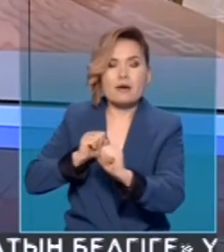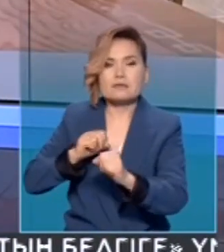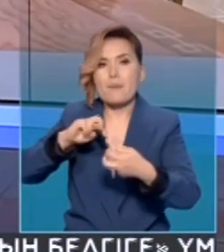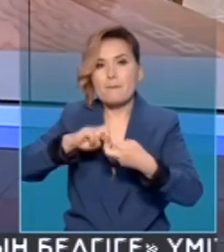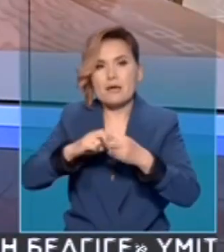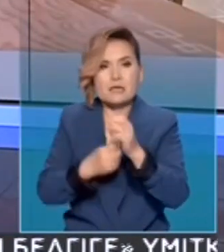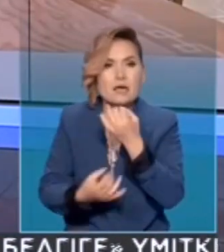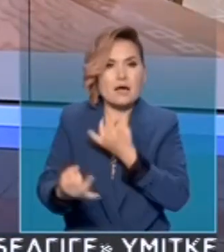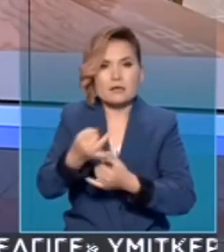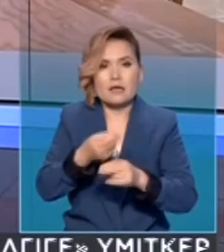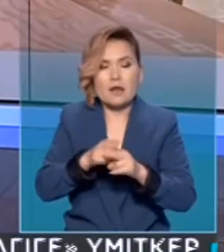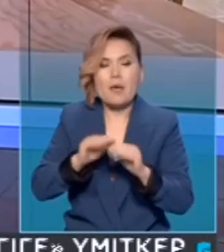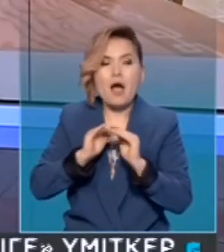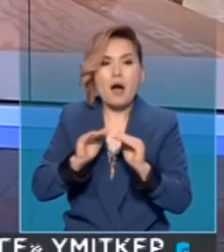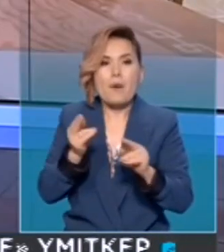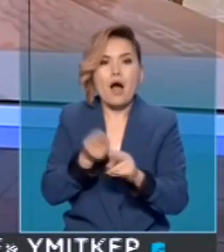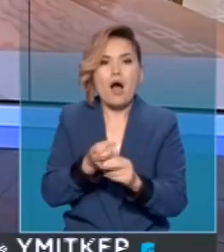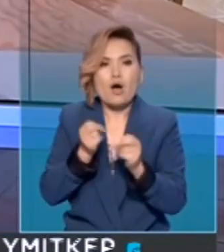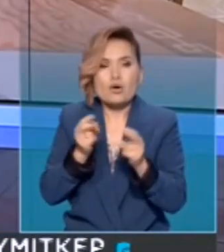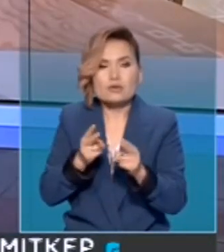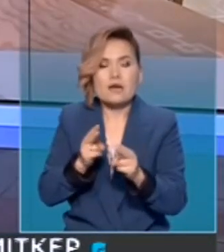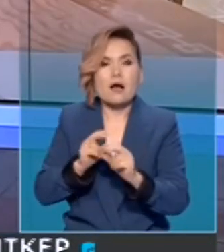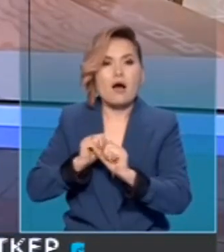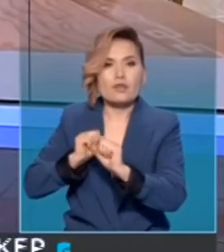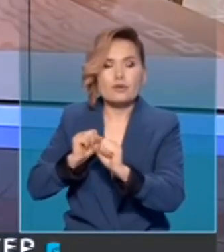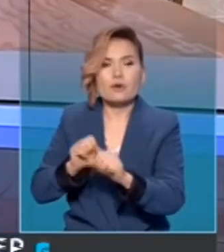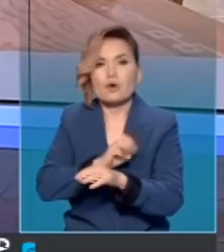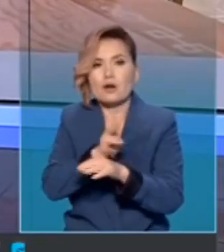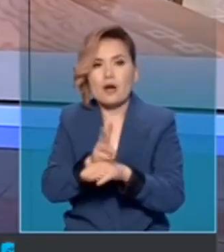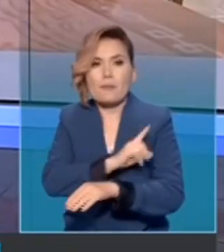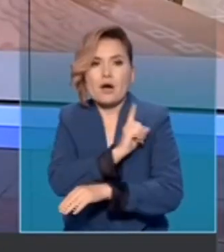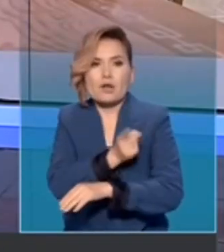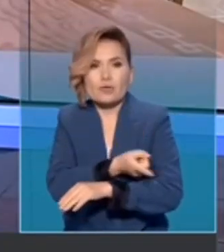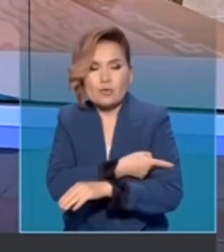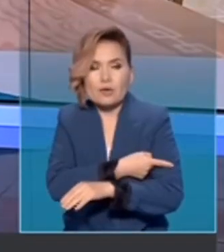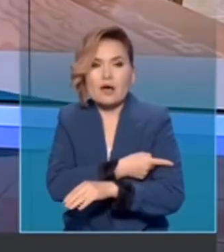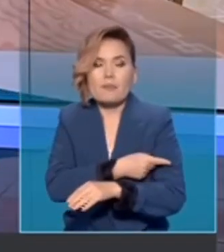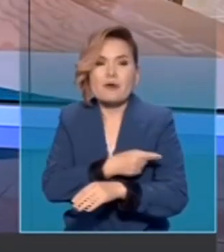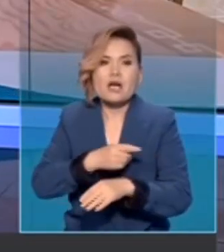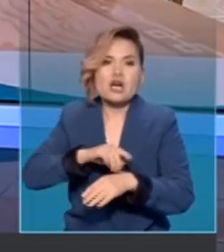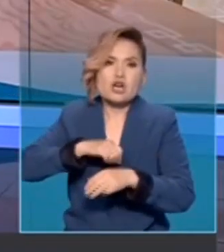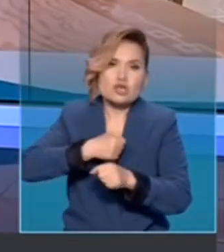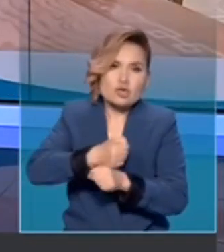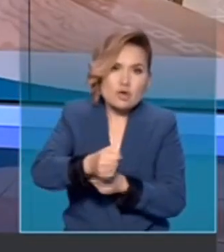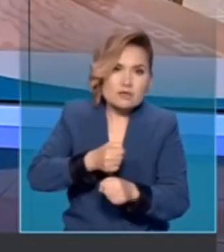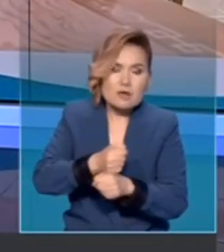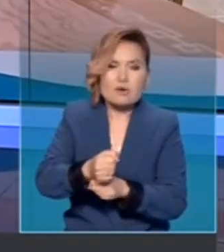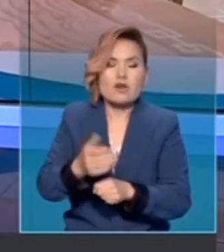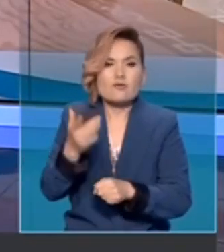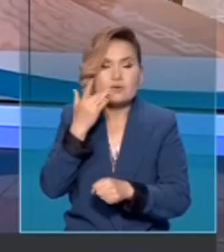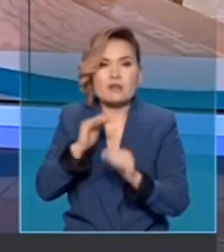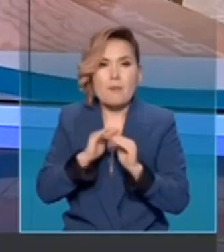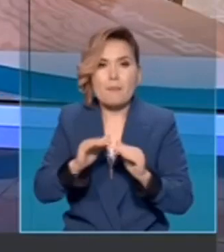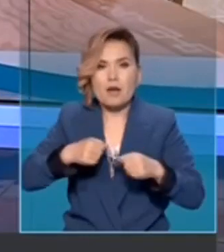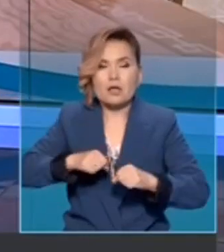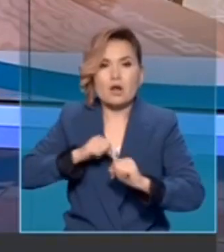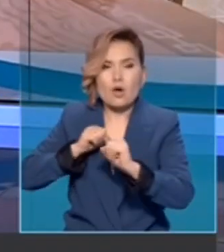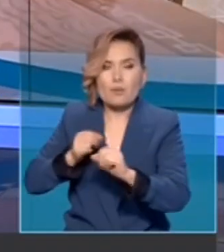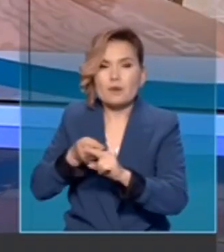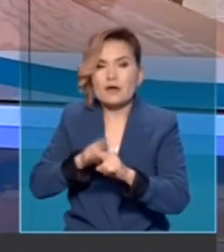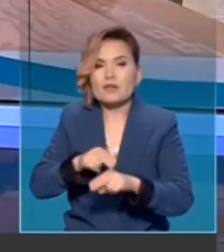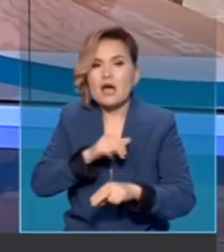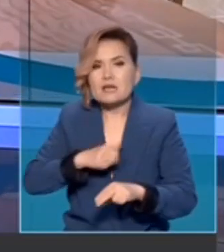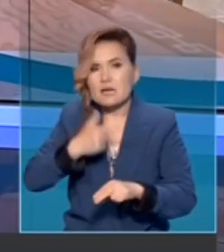мәселелер талқыланды. Балалардың қауіпсіздігін қамтамасыз ету, шараларын күшейту, қатыгездік жасау деректеріне дер кезінде мән беру, суицидке